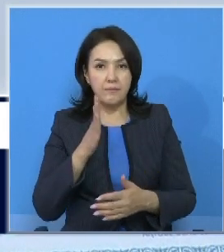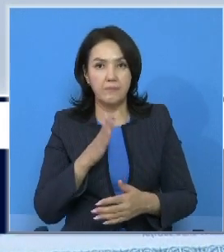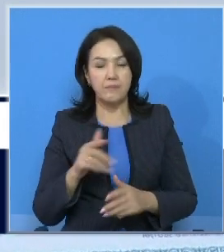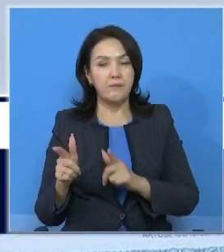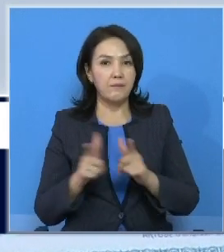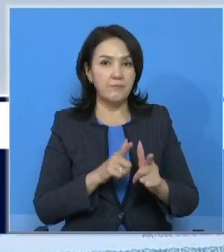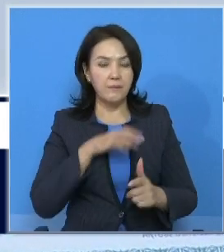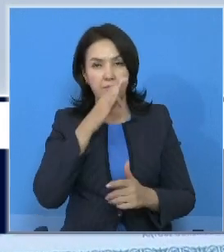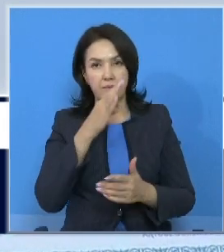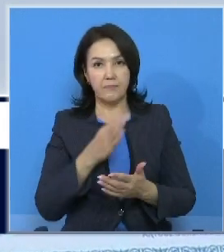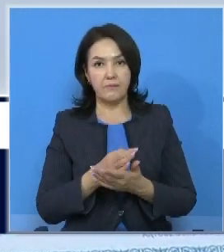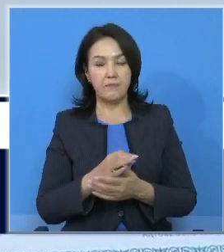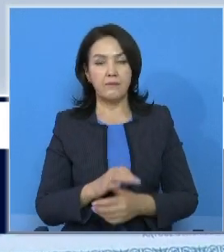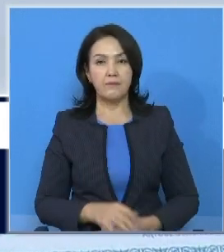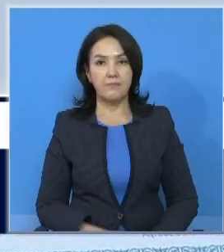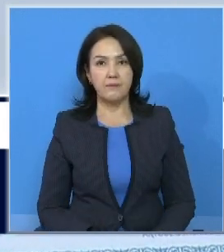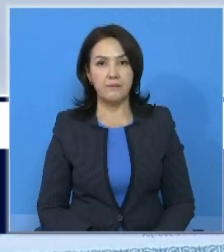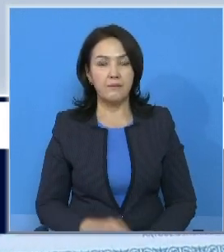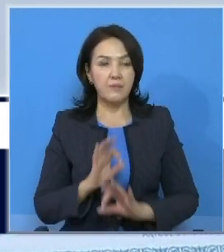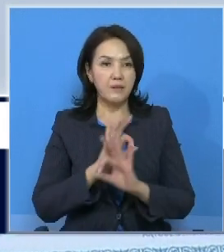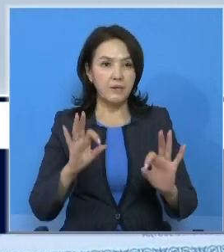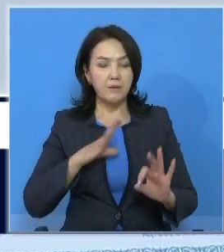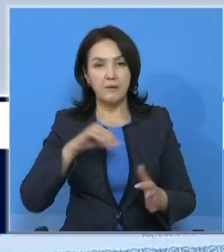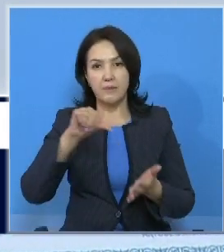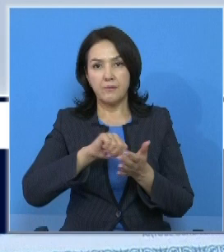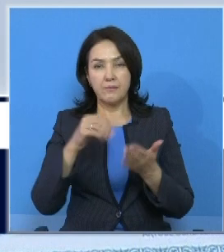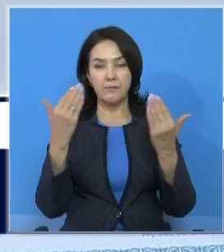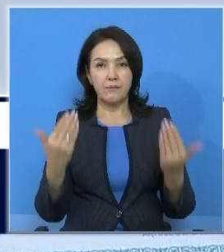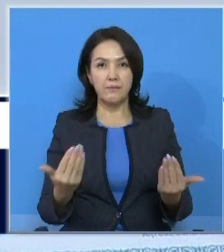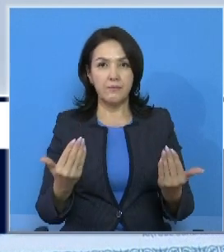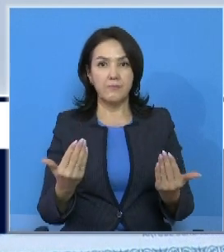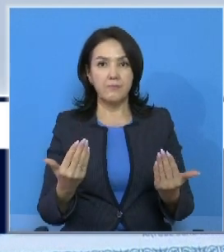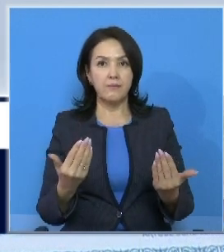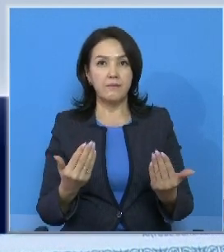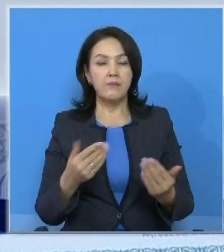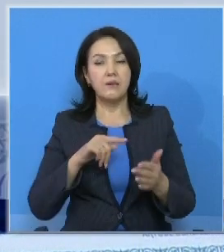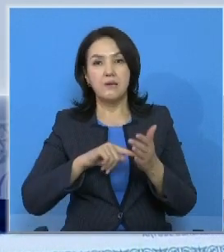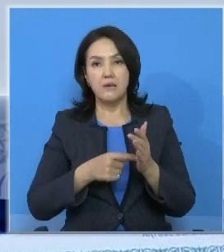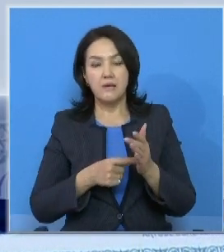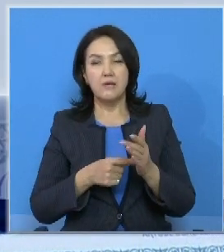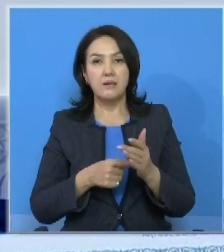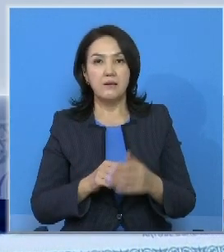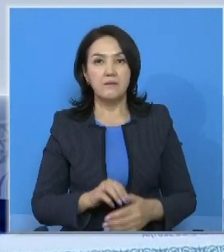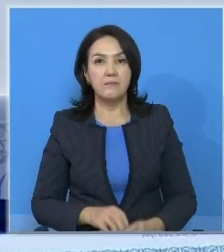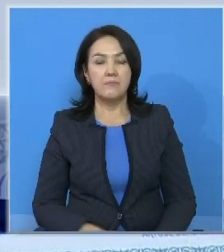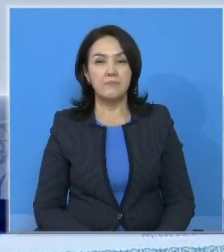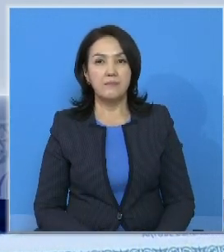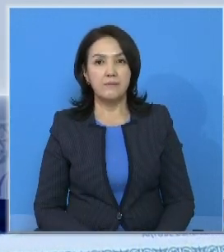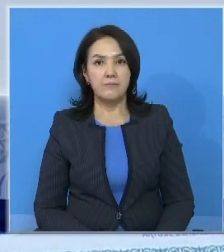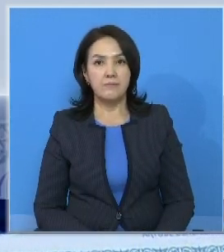готовы и будем работать вместе. Прекрасное было выступление сегодня. Все это нацелено на